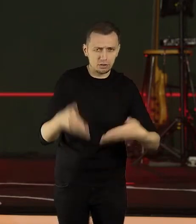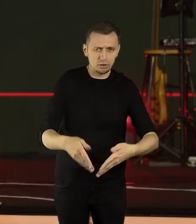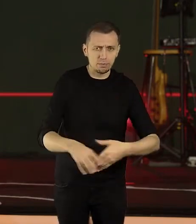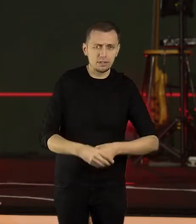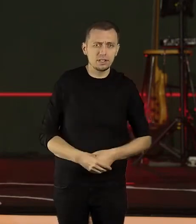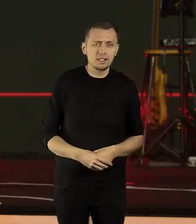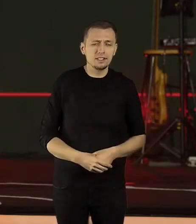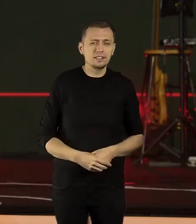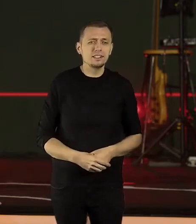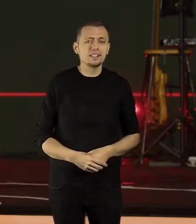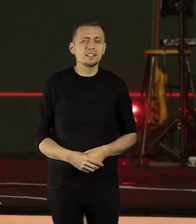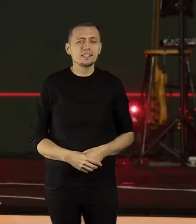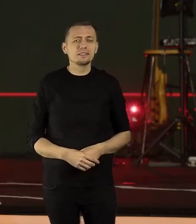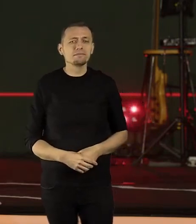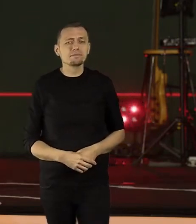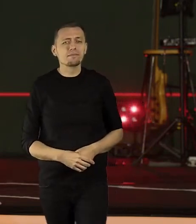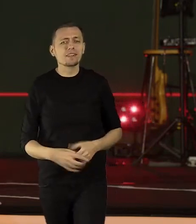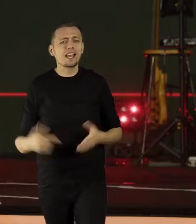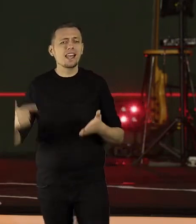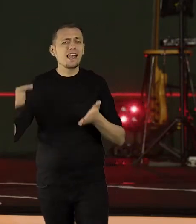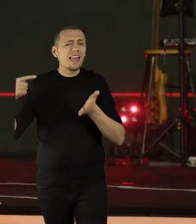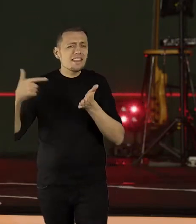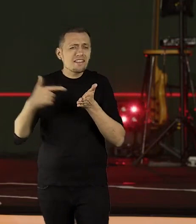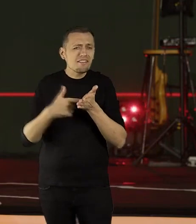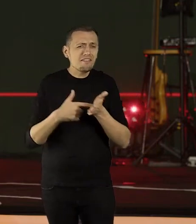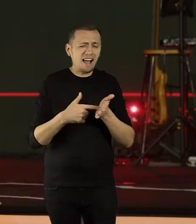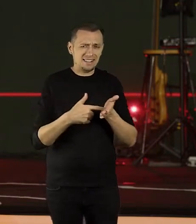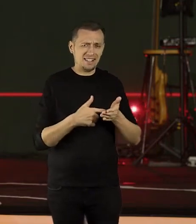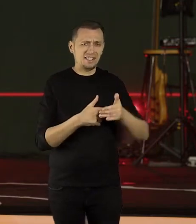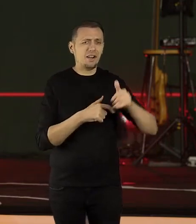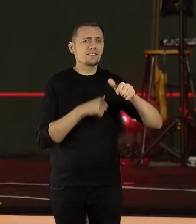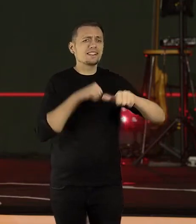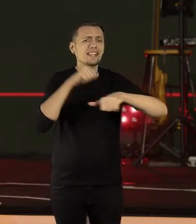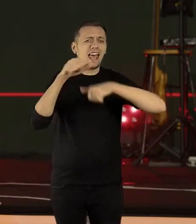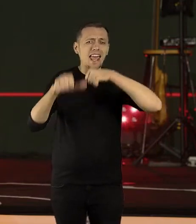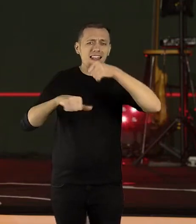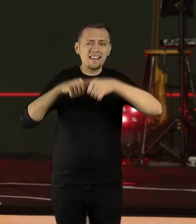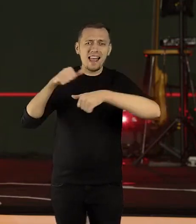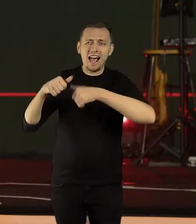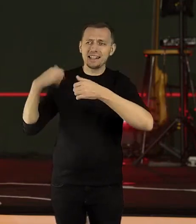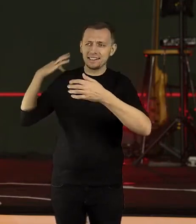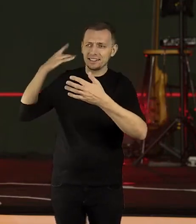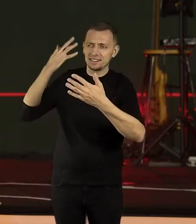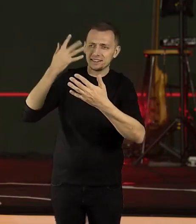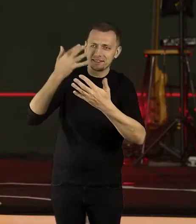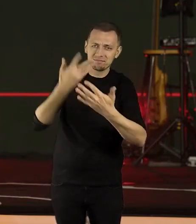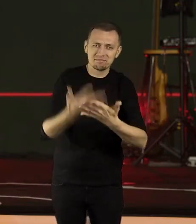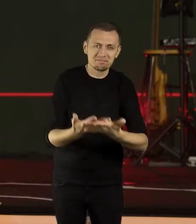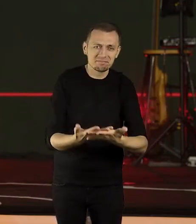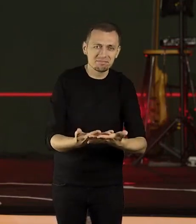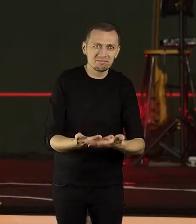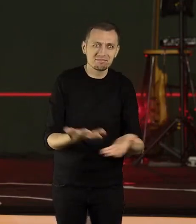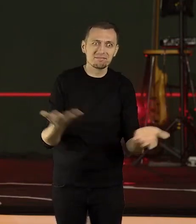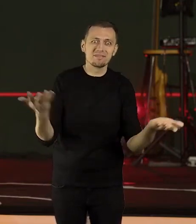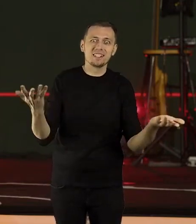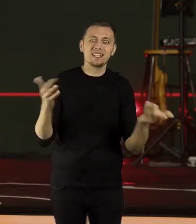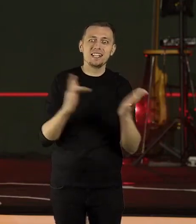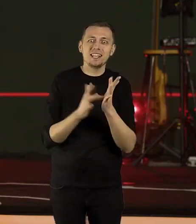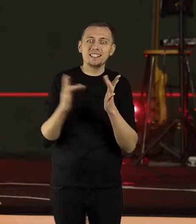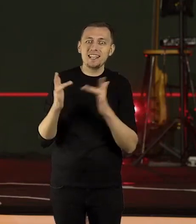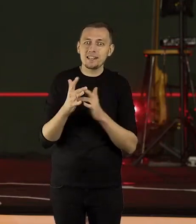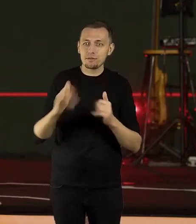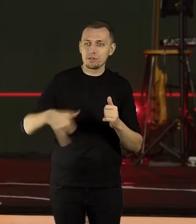stuleci, a on ciągle dziś i na zawsze tak będzie. Jest centralnym punktem rasy ludzkiej.